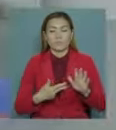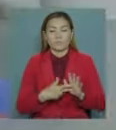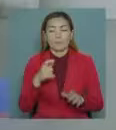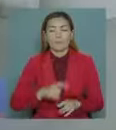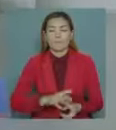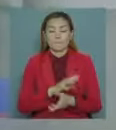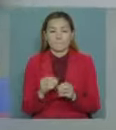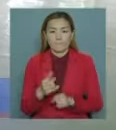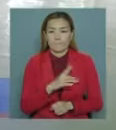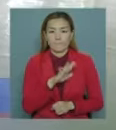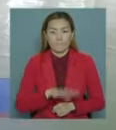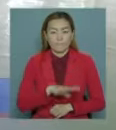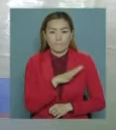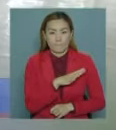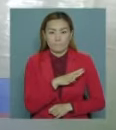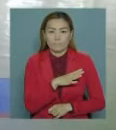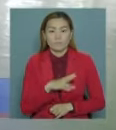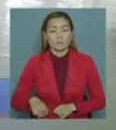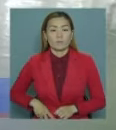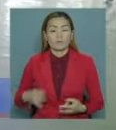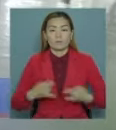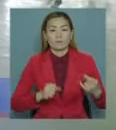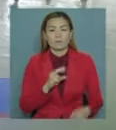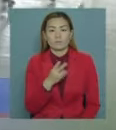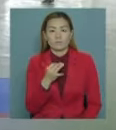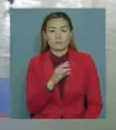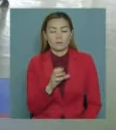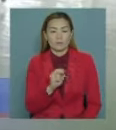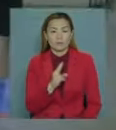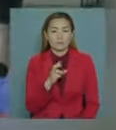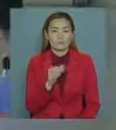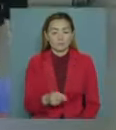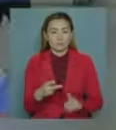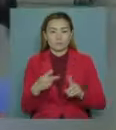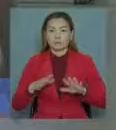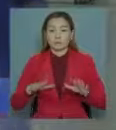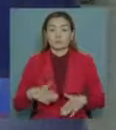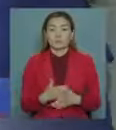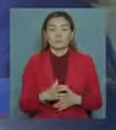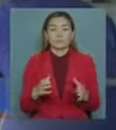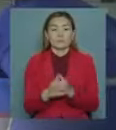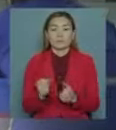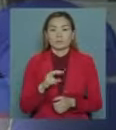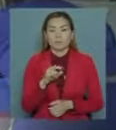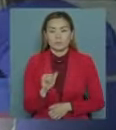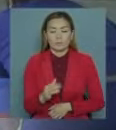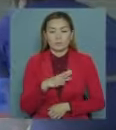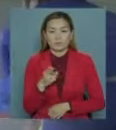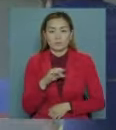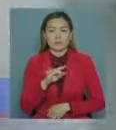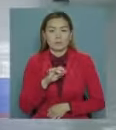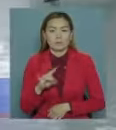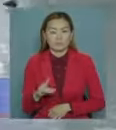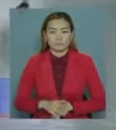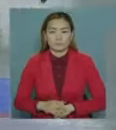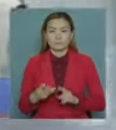человек. В результате первое место занял директор телеканала «Каспиан Ньюс» Казбек Киртаев. Второе место – сотрудник телеканала «Атрау» Данияр